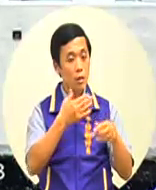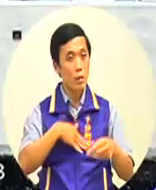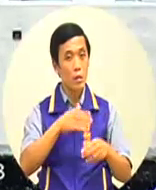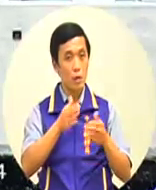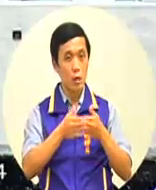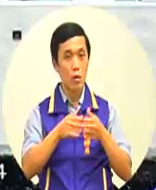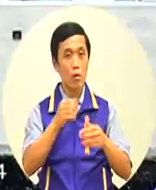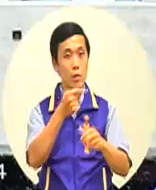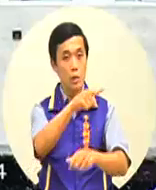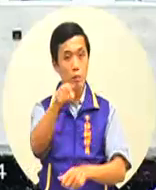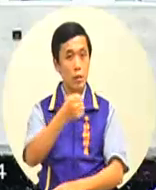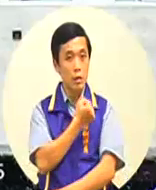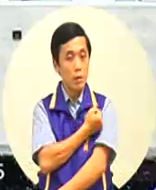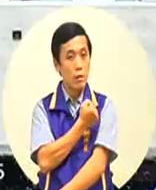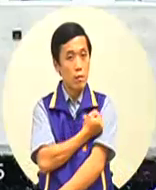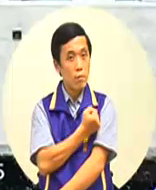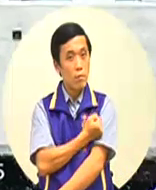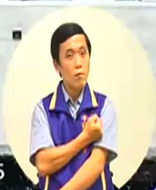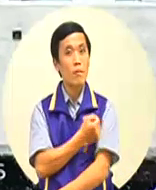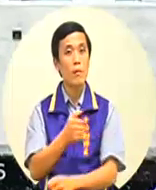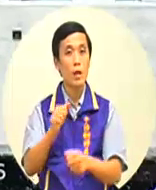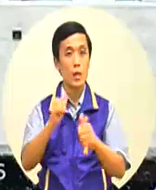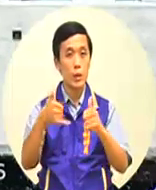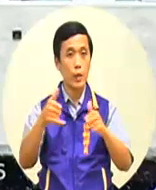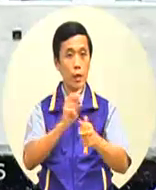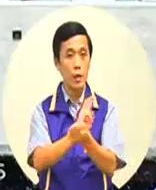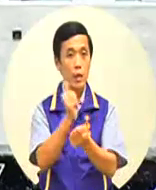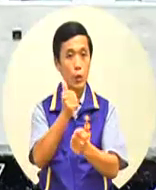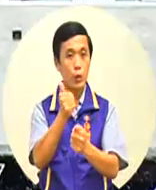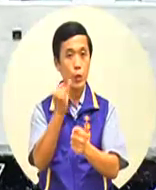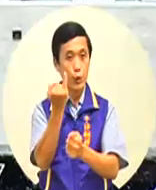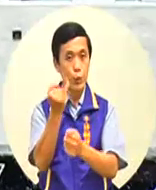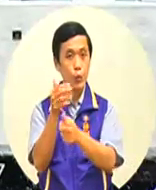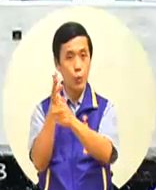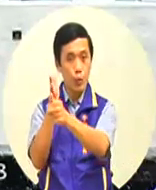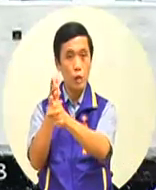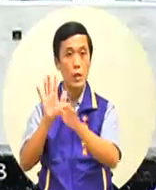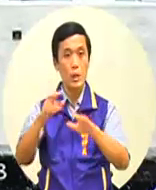家了，我们谢谢林议员的执行，我们今